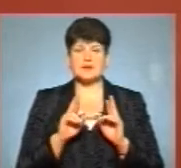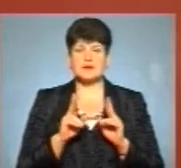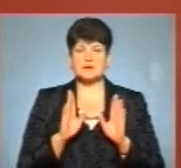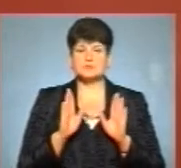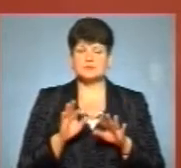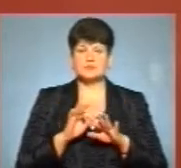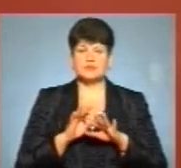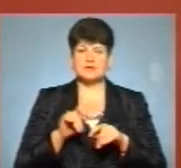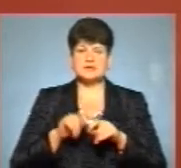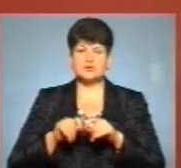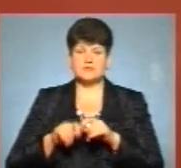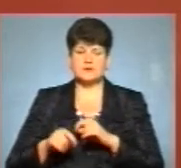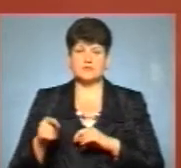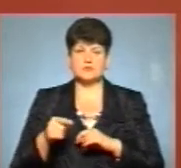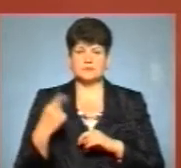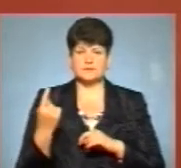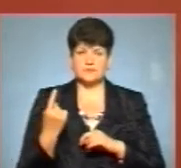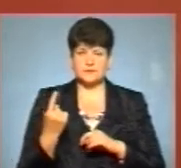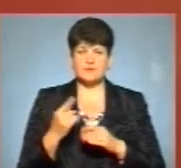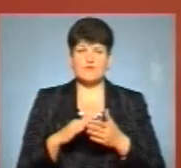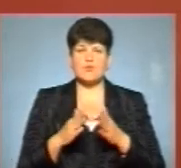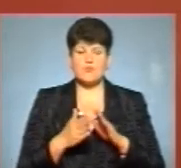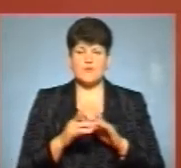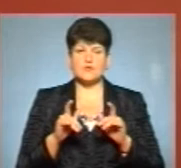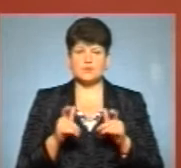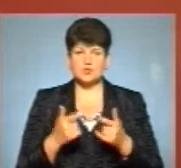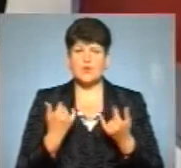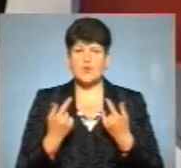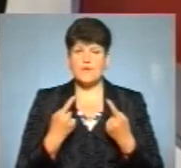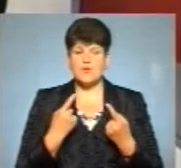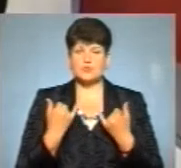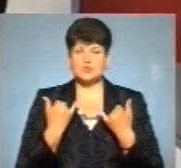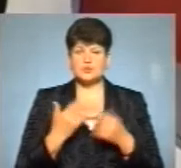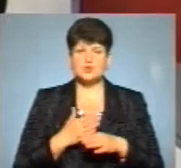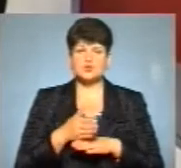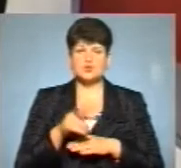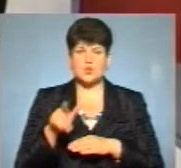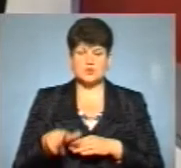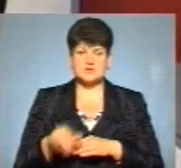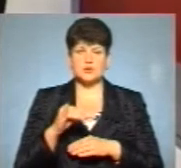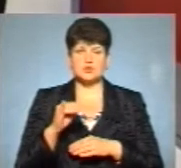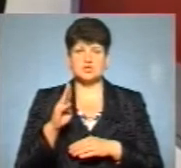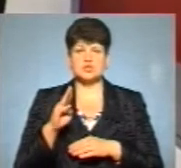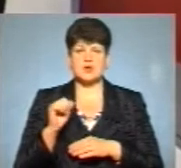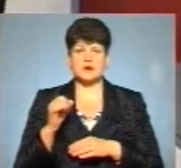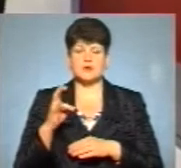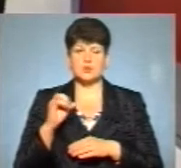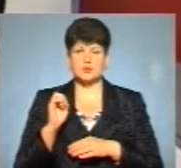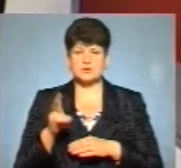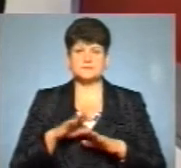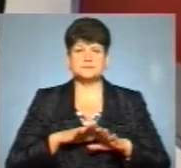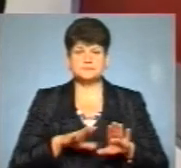відбуватиметься тестування на Тернопільщині в умовах карантину, говоримо сьогодні з гостем студії. Це Юрій Шайнюк, заступник